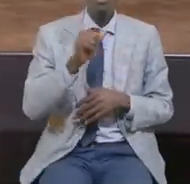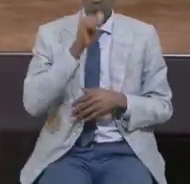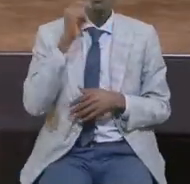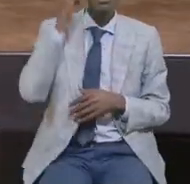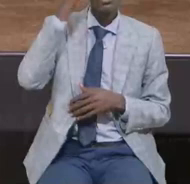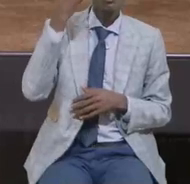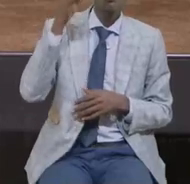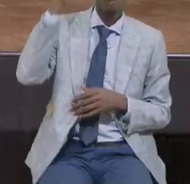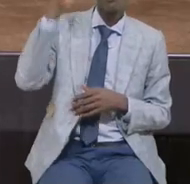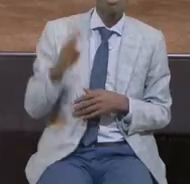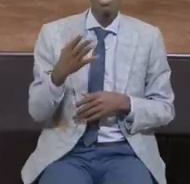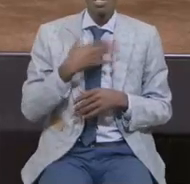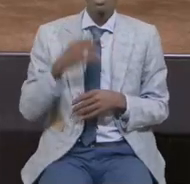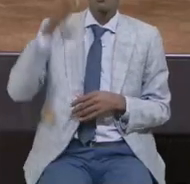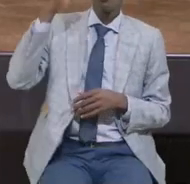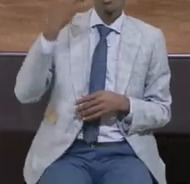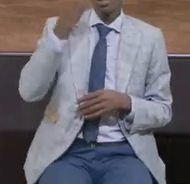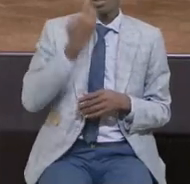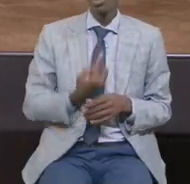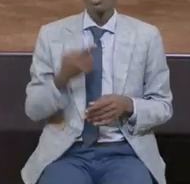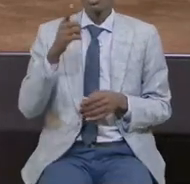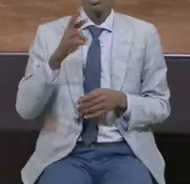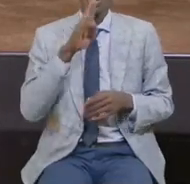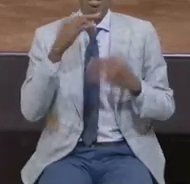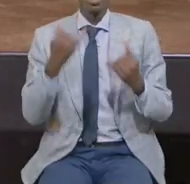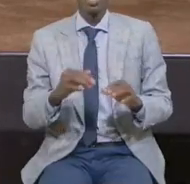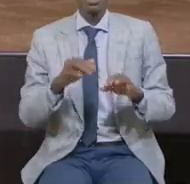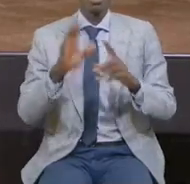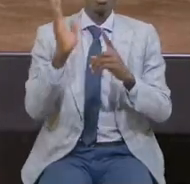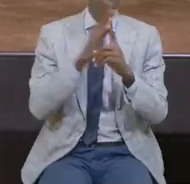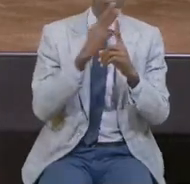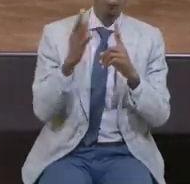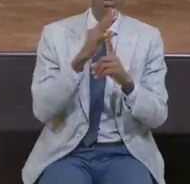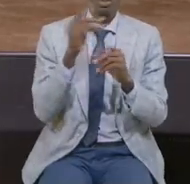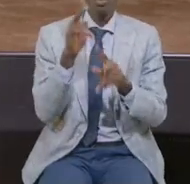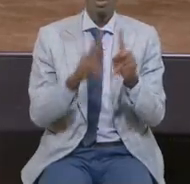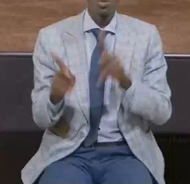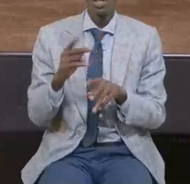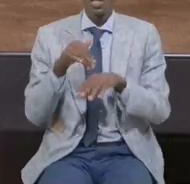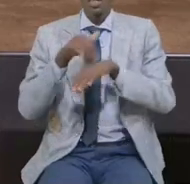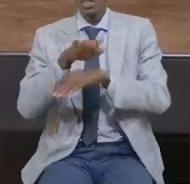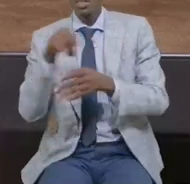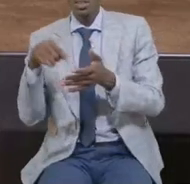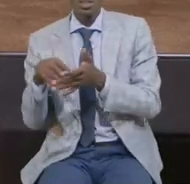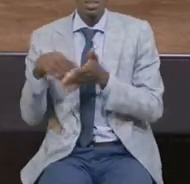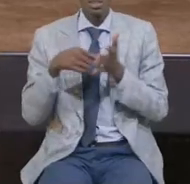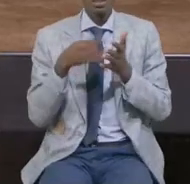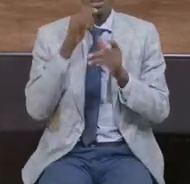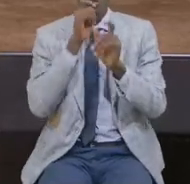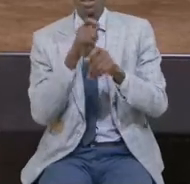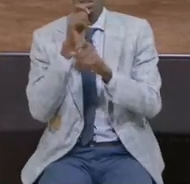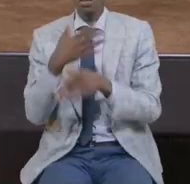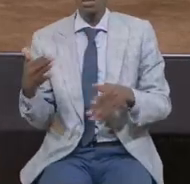seul, alors tu les flattes. Tu envoies ceci, tu envoies cela. Non! Sadrach,